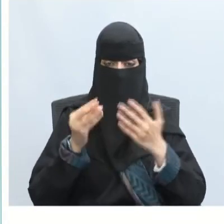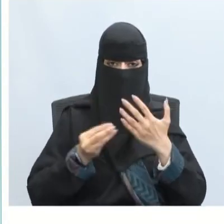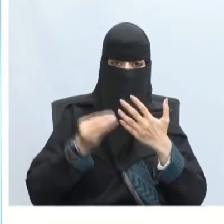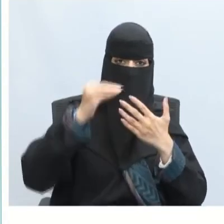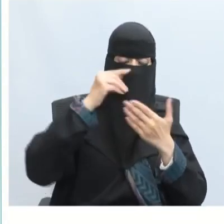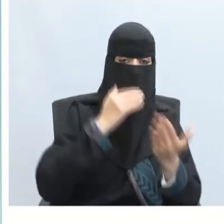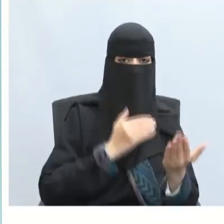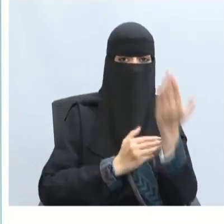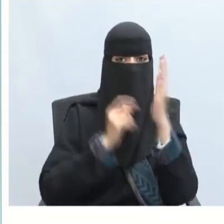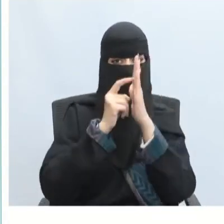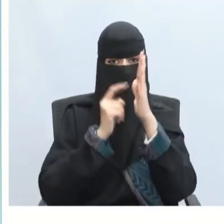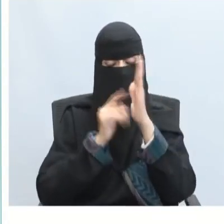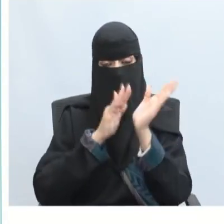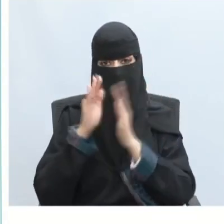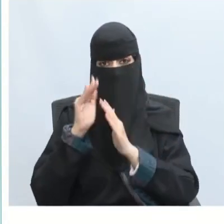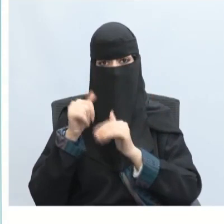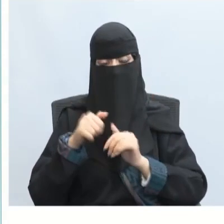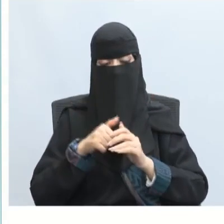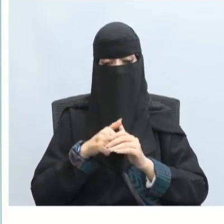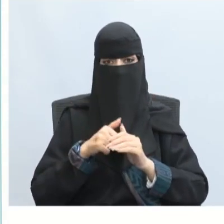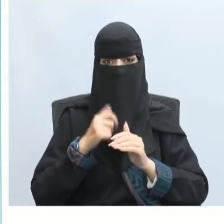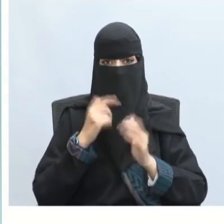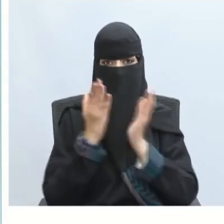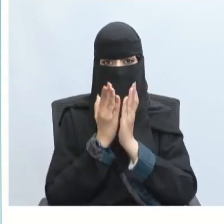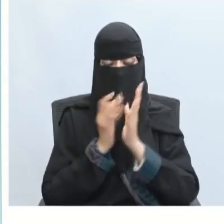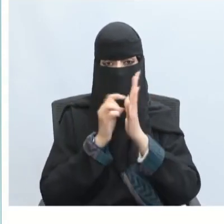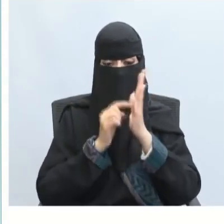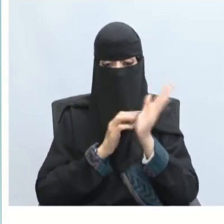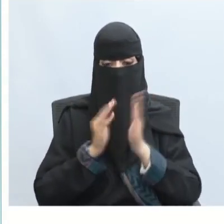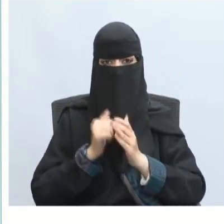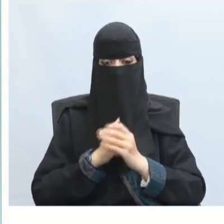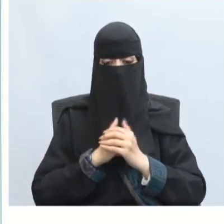صدور النظام و دراسه النظام